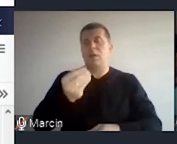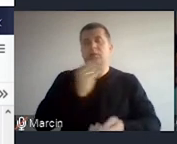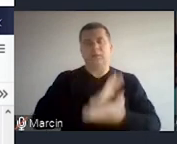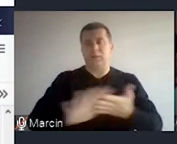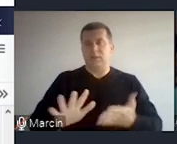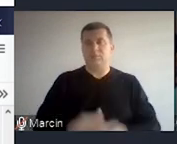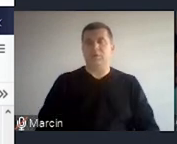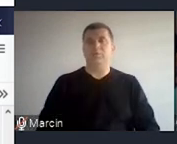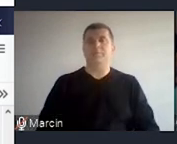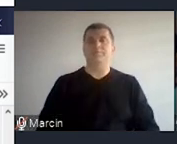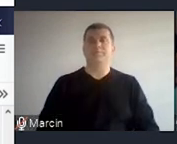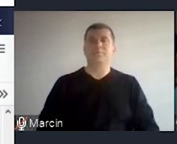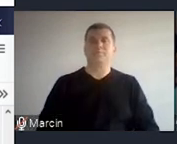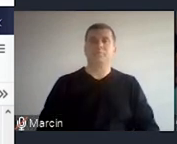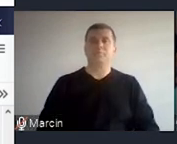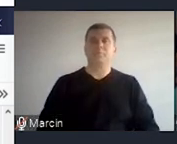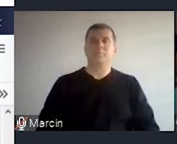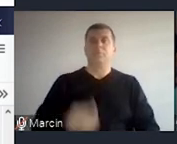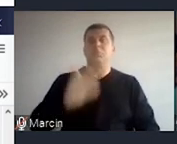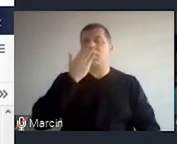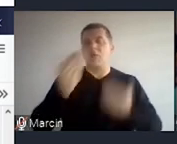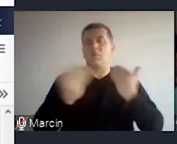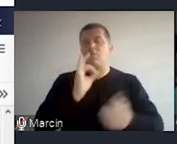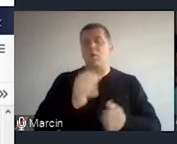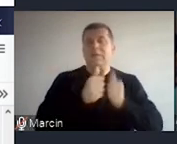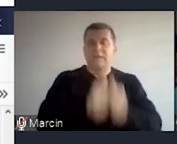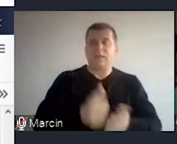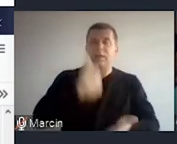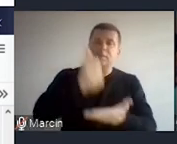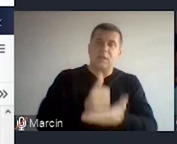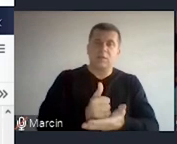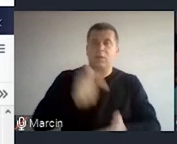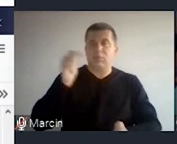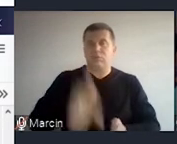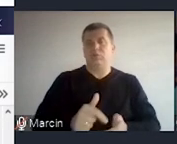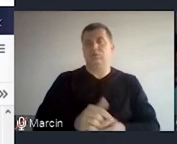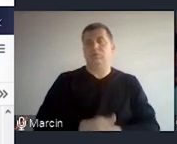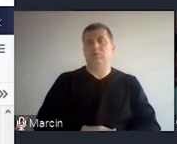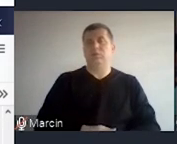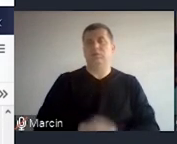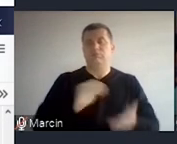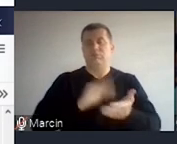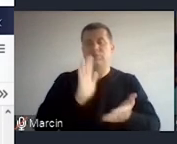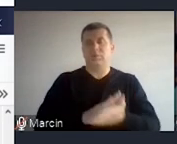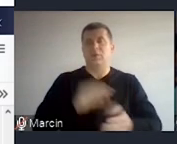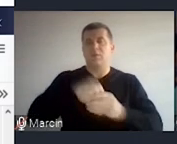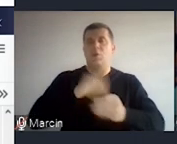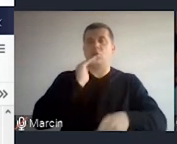nieodpłatne. Rodzaj pracy, więc zadania, stanowisko muszą być ujęte w tej